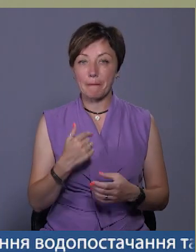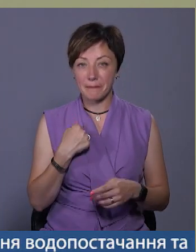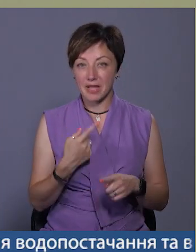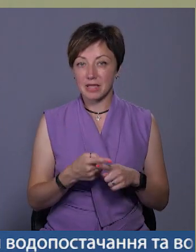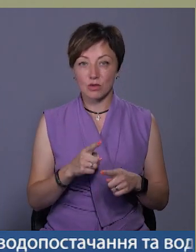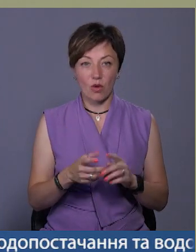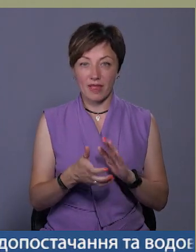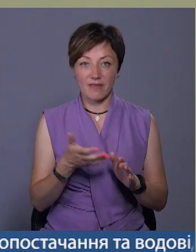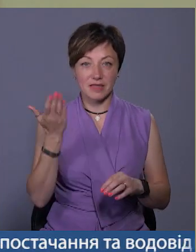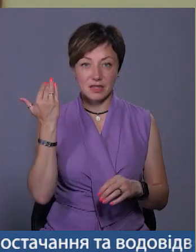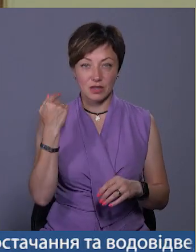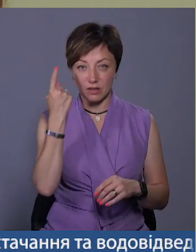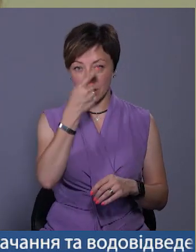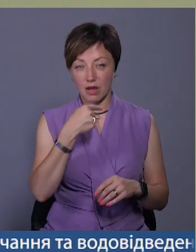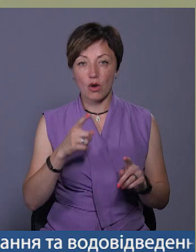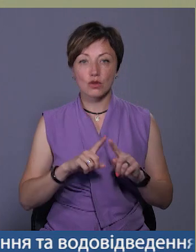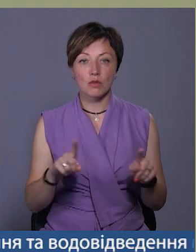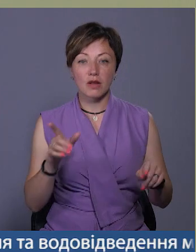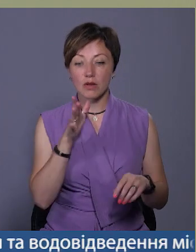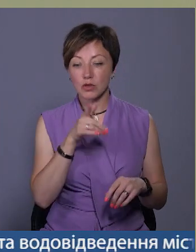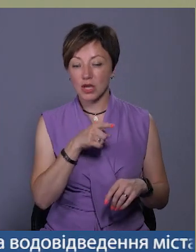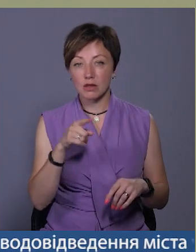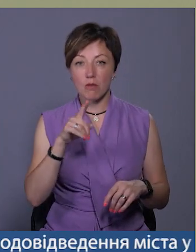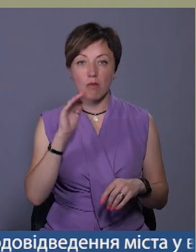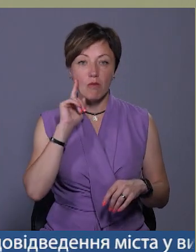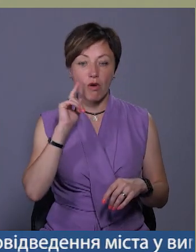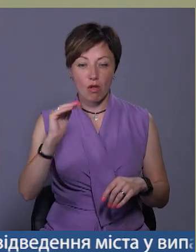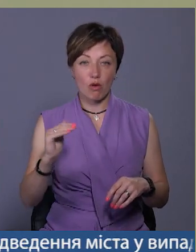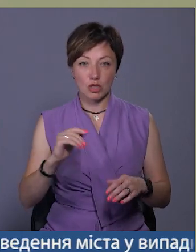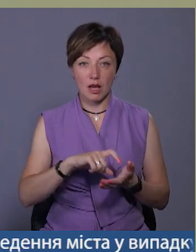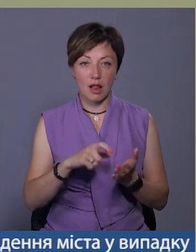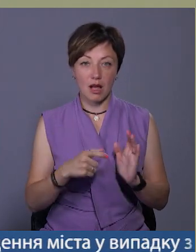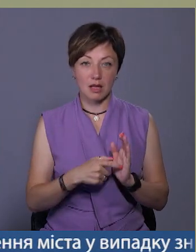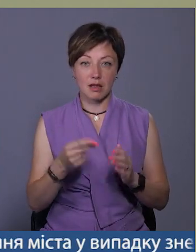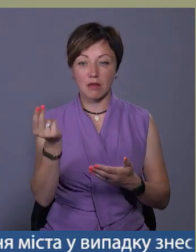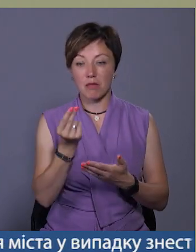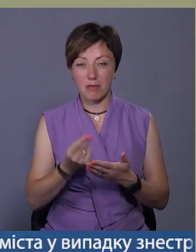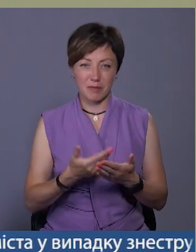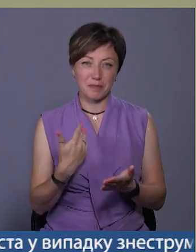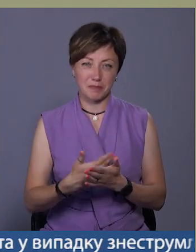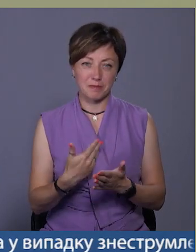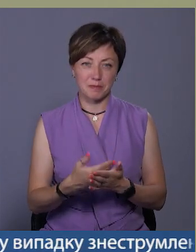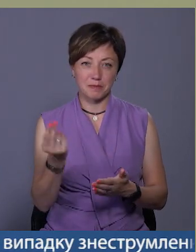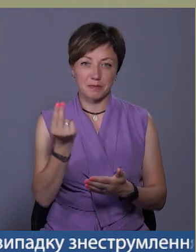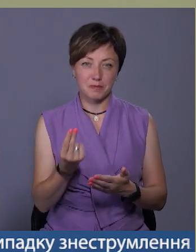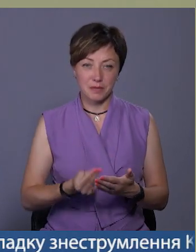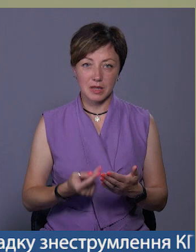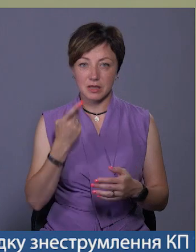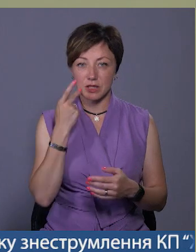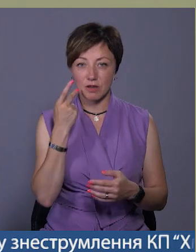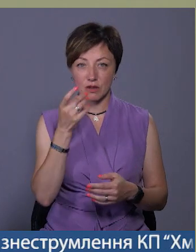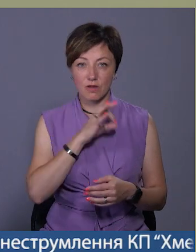не вистачало особисто. Особливо під час молодших класів, то на образотворчому мистецтві я